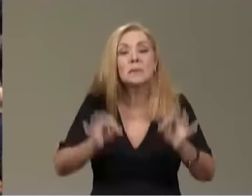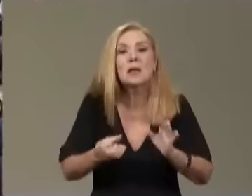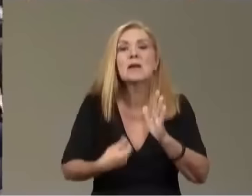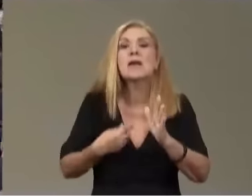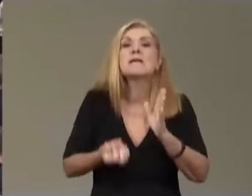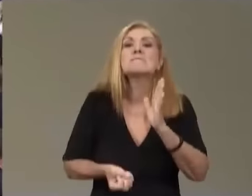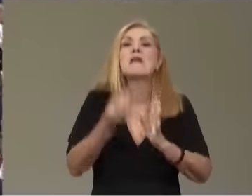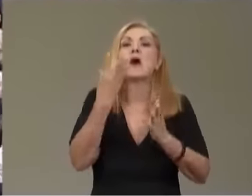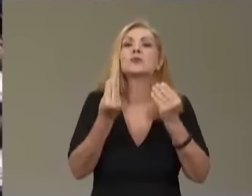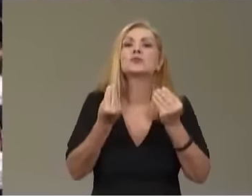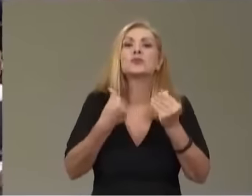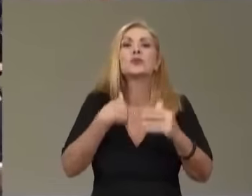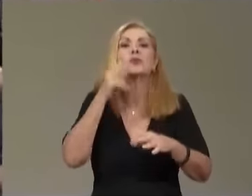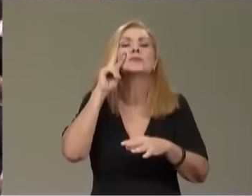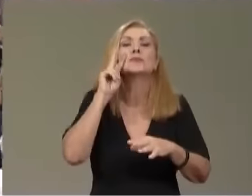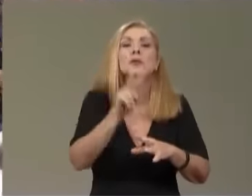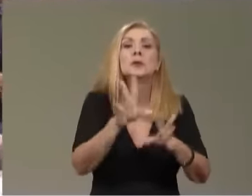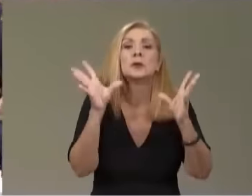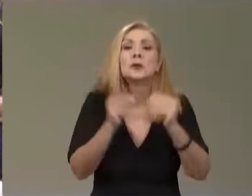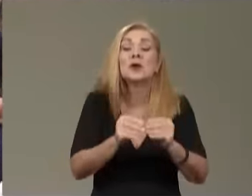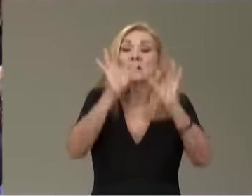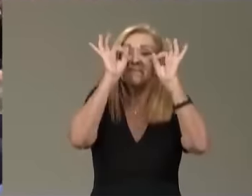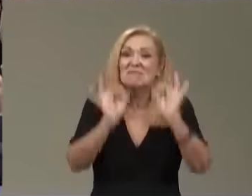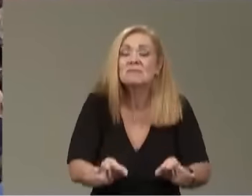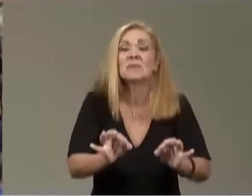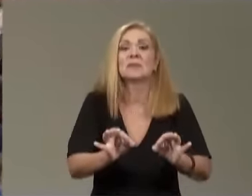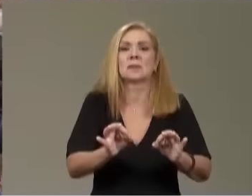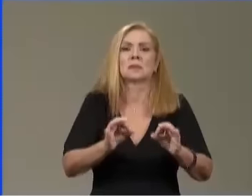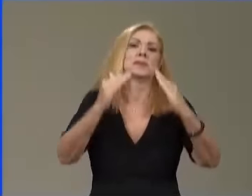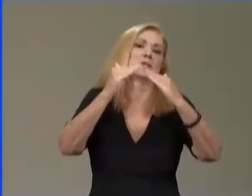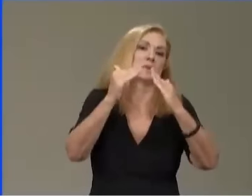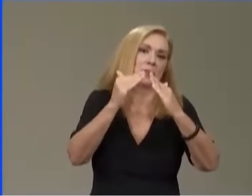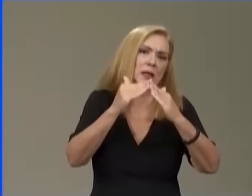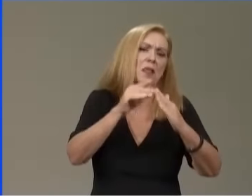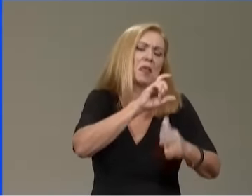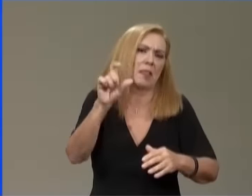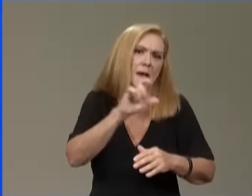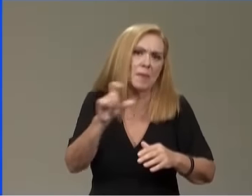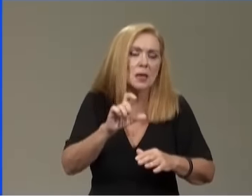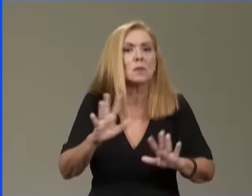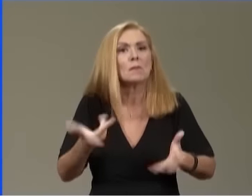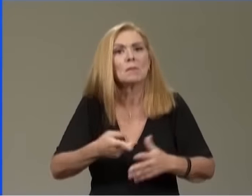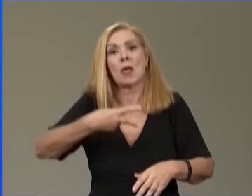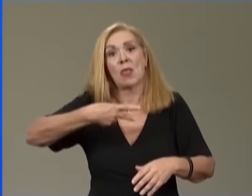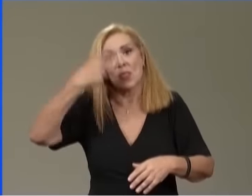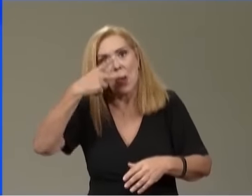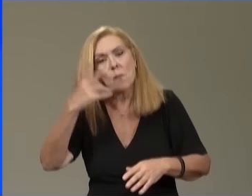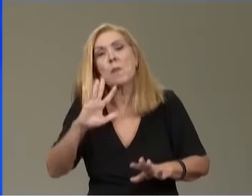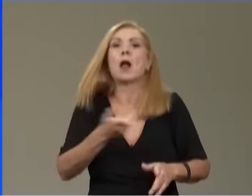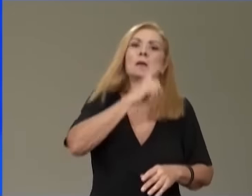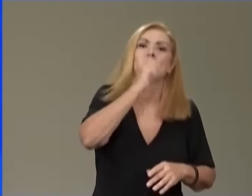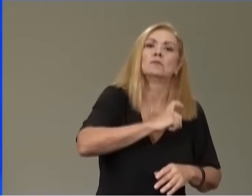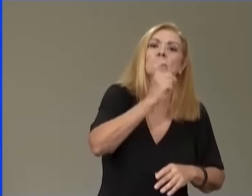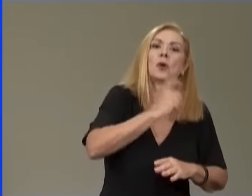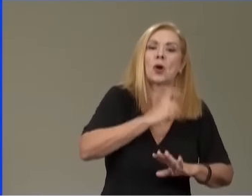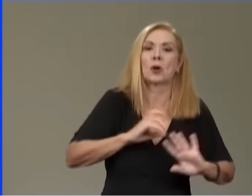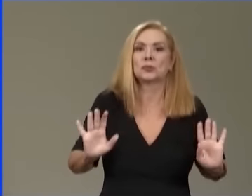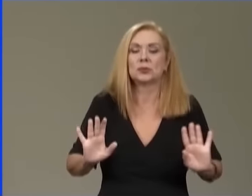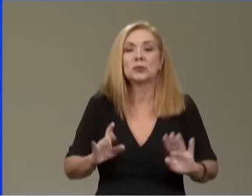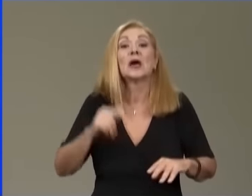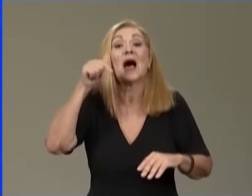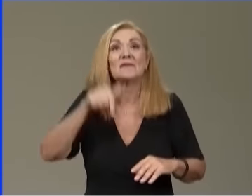οπτική για την ουσία της ακίνητης περιουσίας, με δικαιώματα και υποχρεώσεις. Σε αυτή τη συγκυρία, λοιπόν,